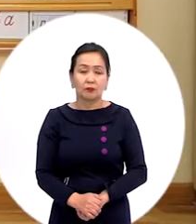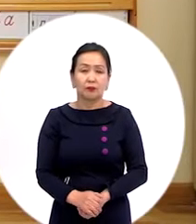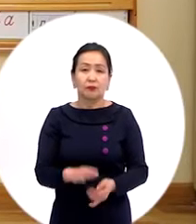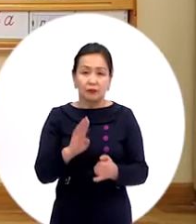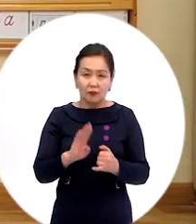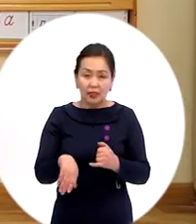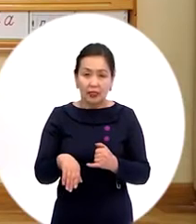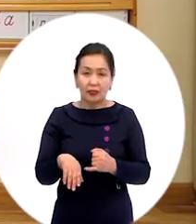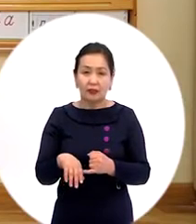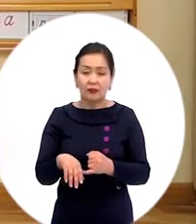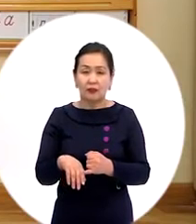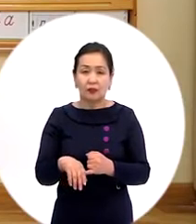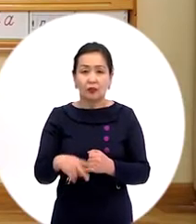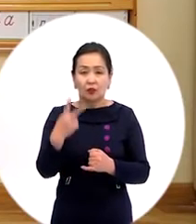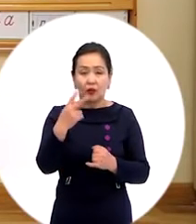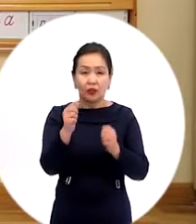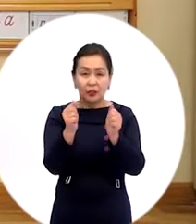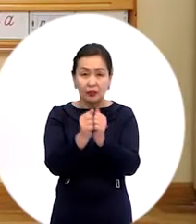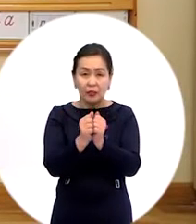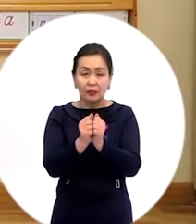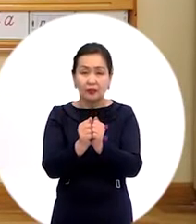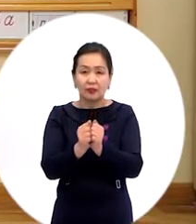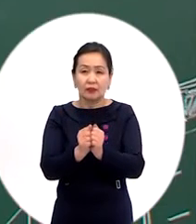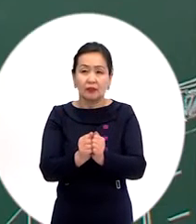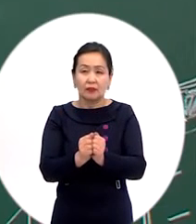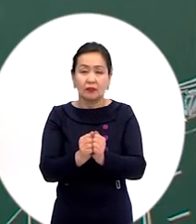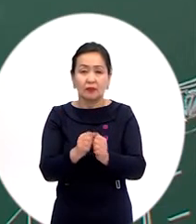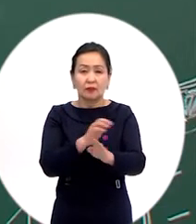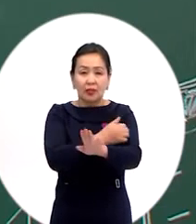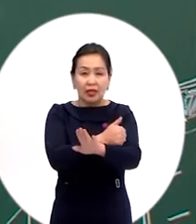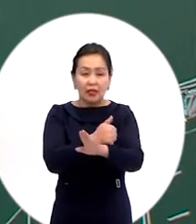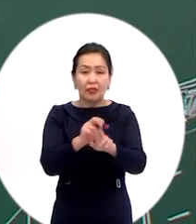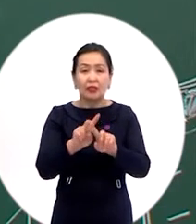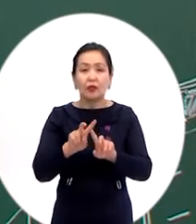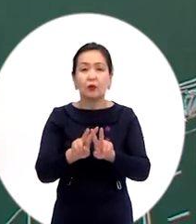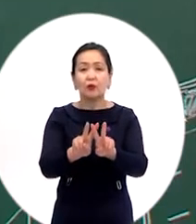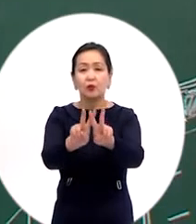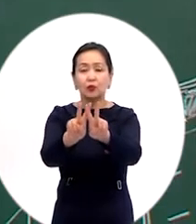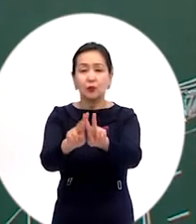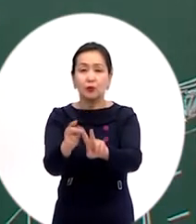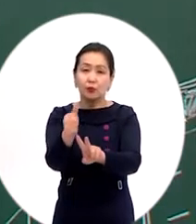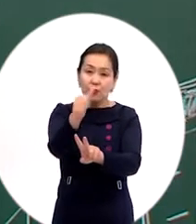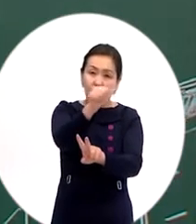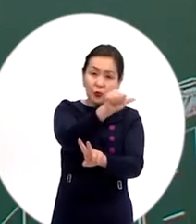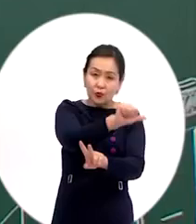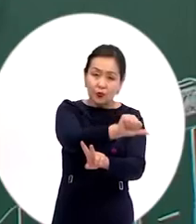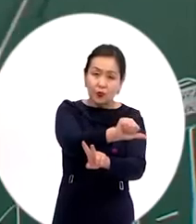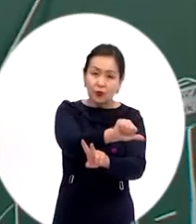За, дараа нь хоёр найз маань саялаа үргэлжлүүлж зүүн